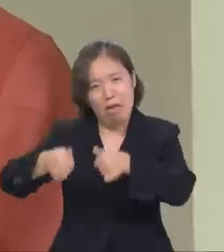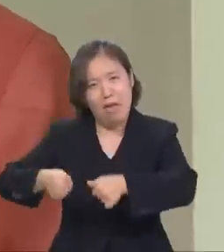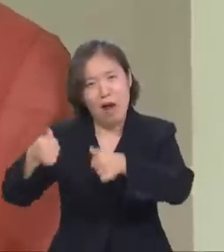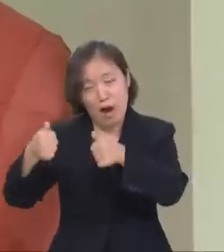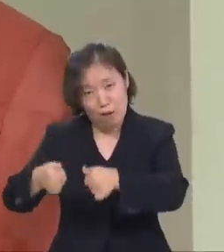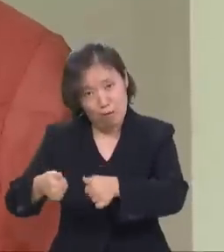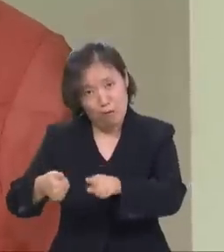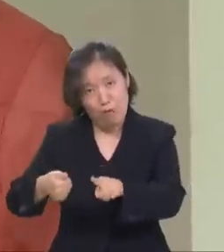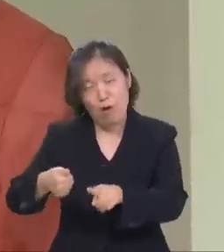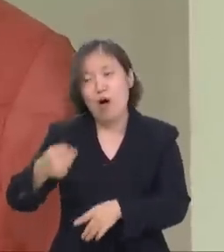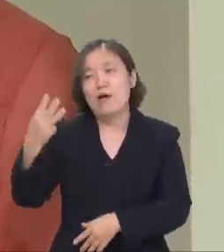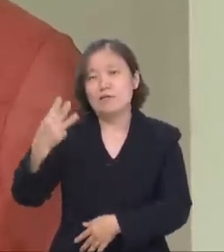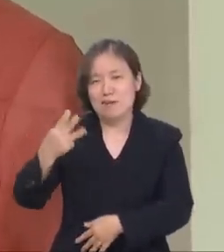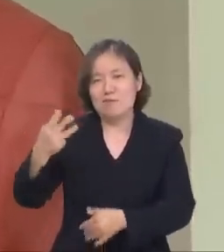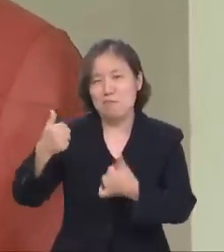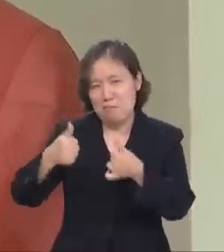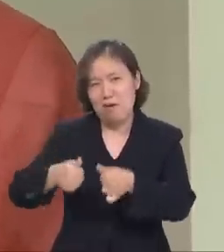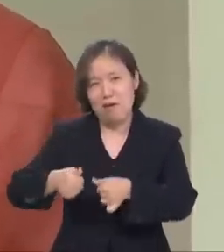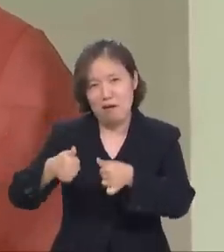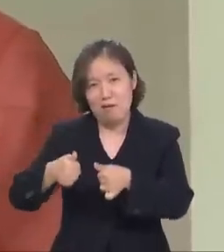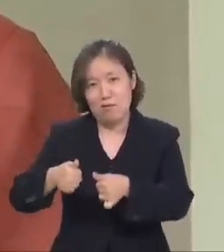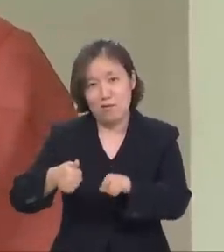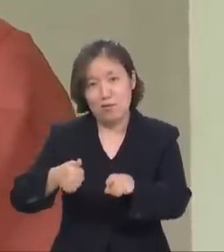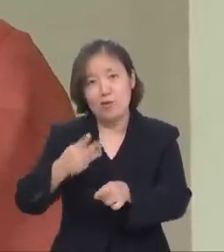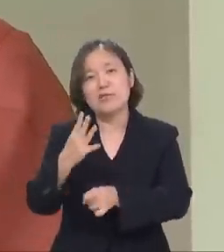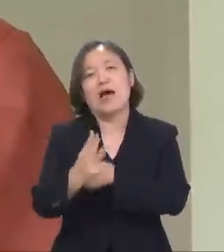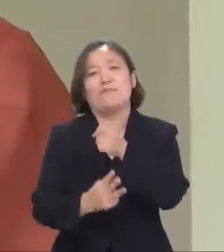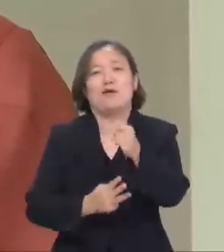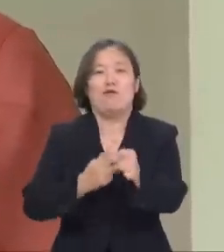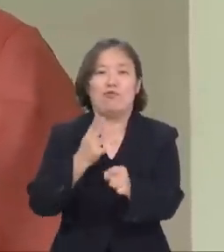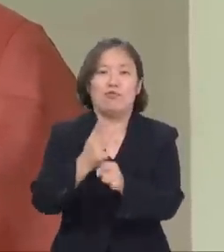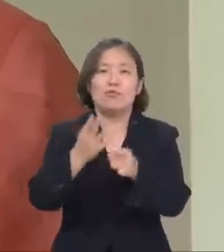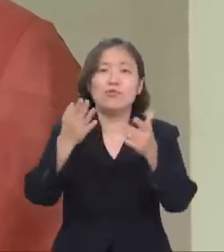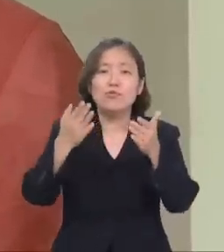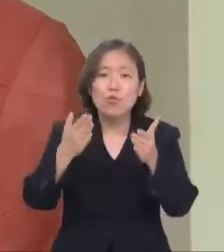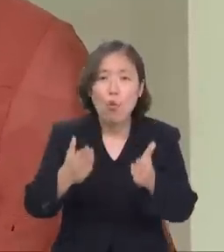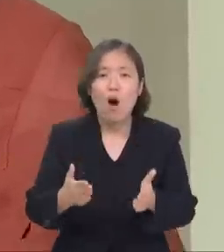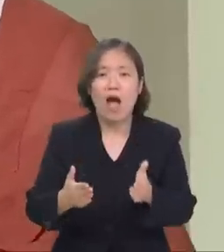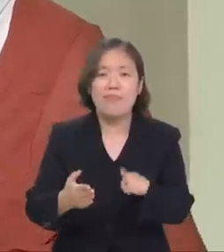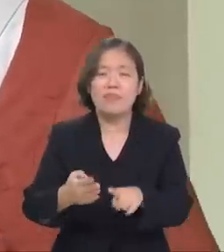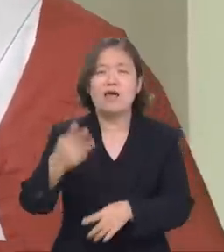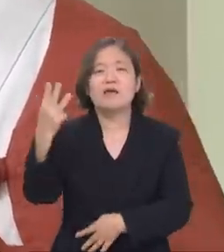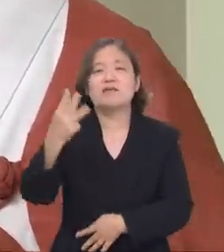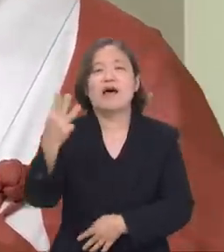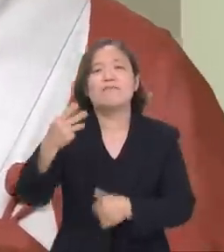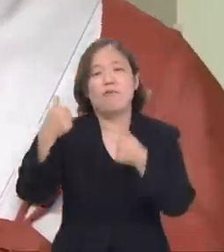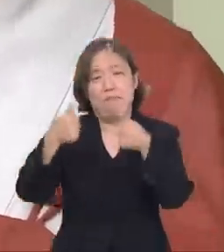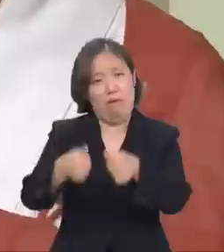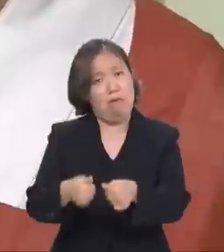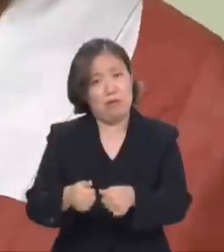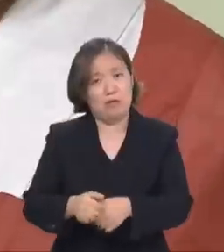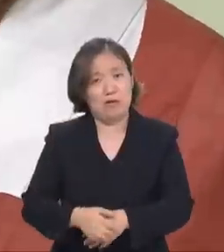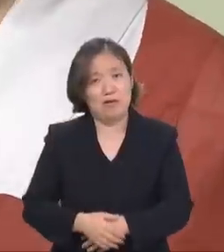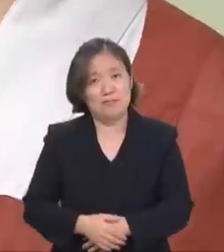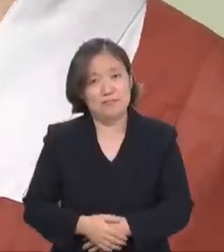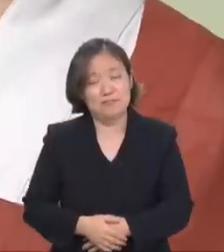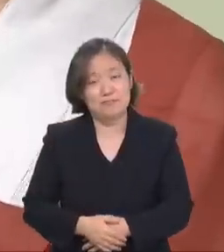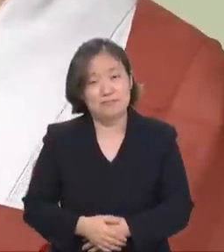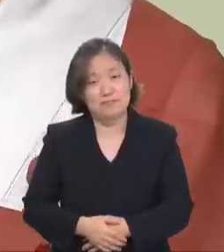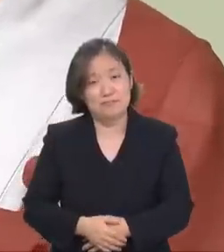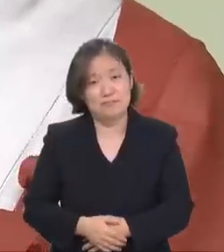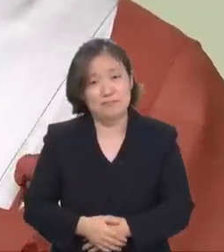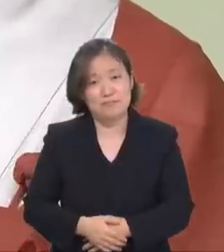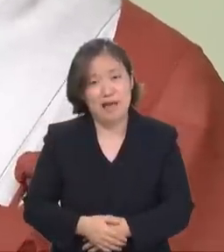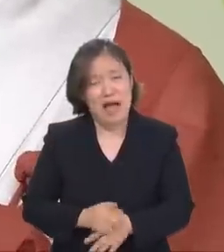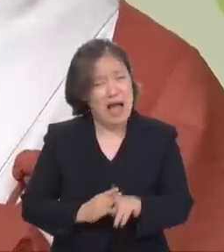3,000배를 하면서 3년이 지났대요 그렇게 3년 동안 한